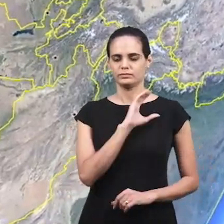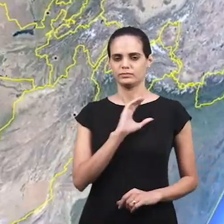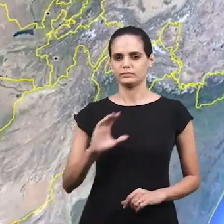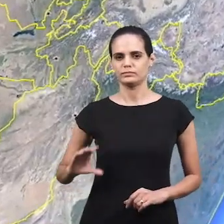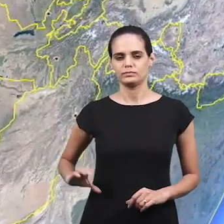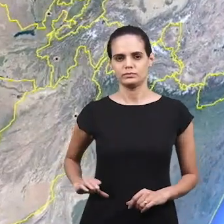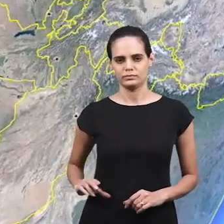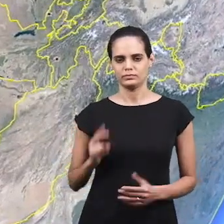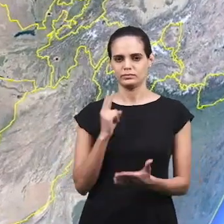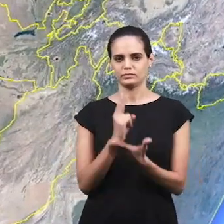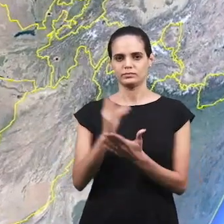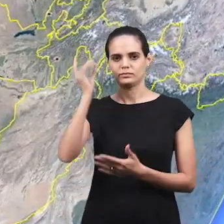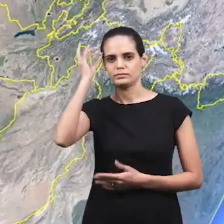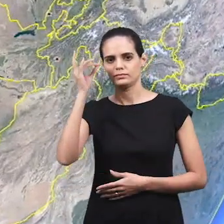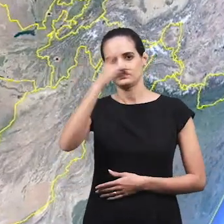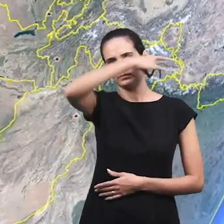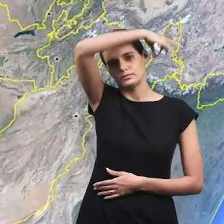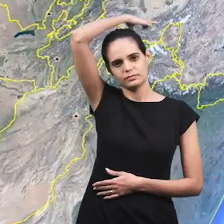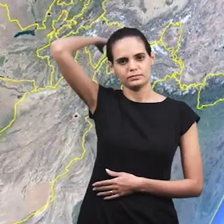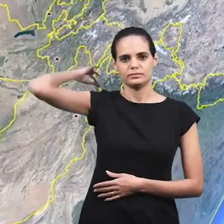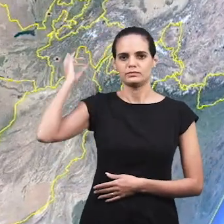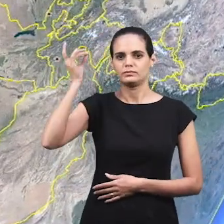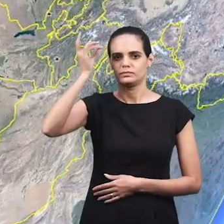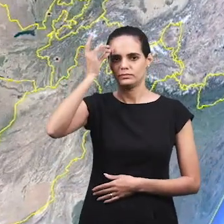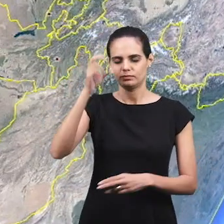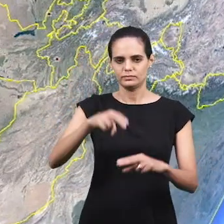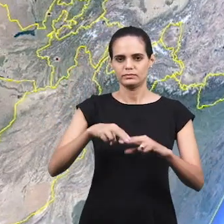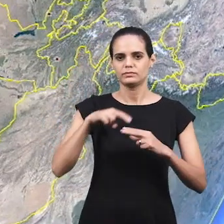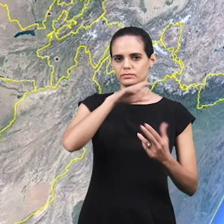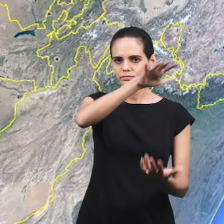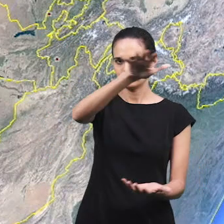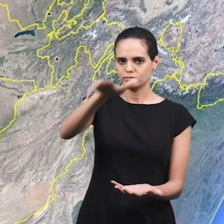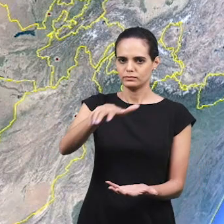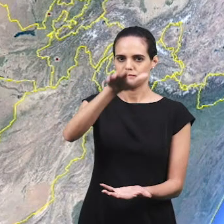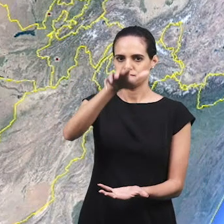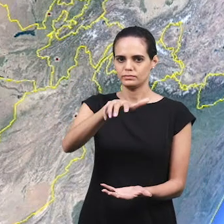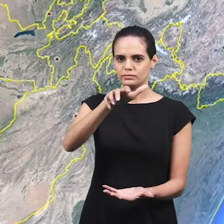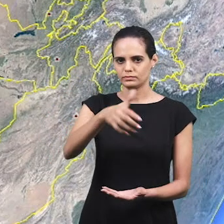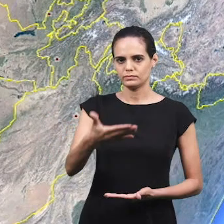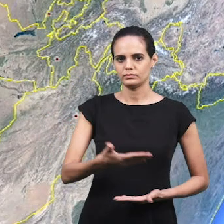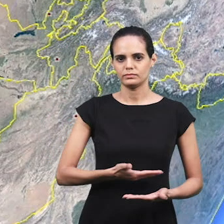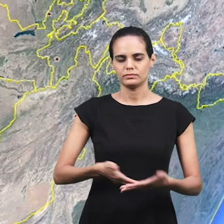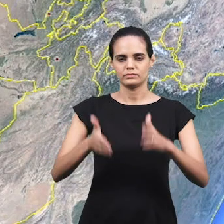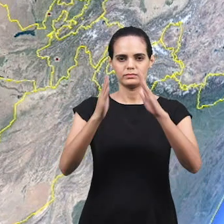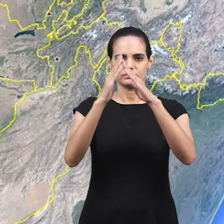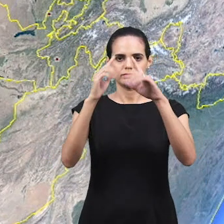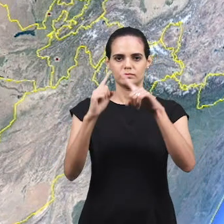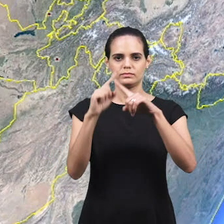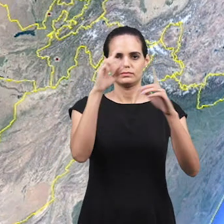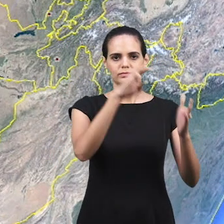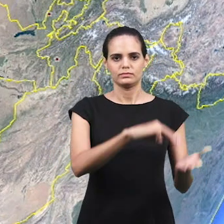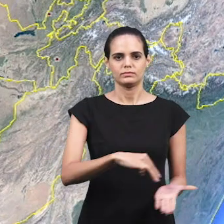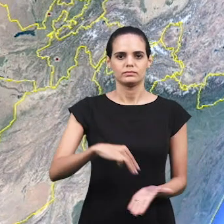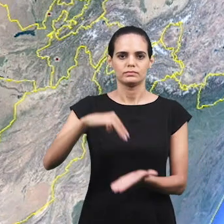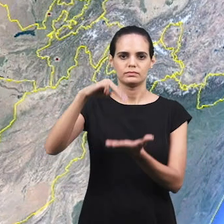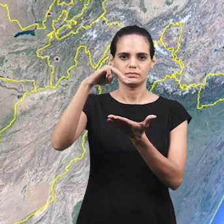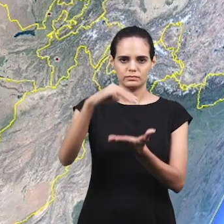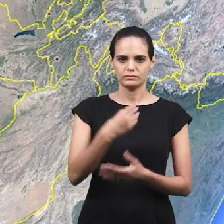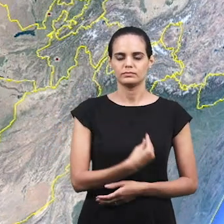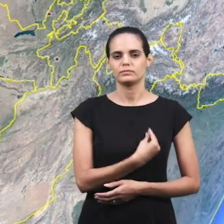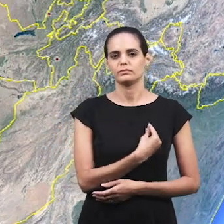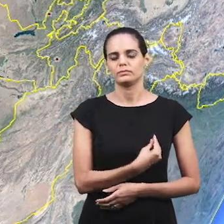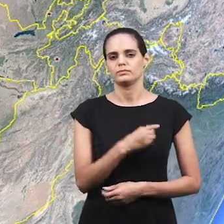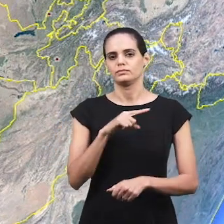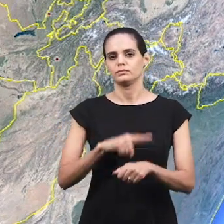même corps et dans un même esprit. À travers le système de transmission, les membres de l'Église chrétienne Maranatha de toute